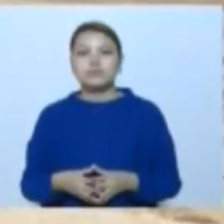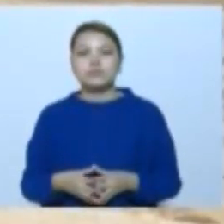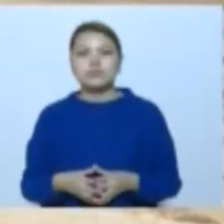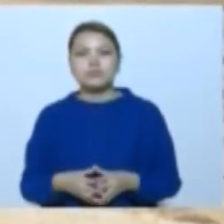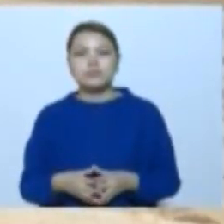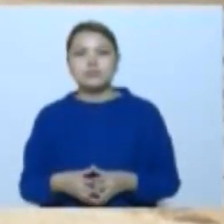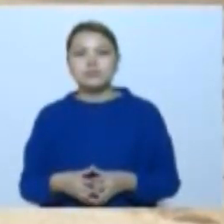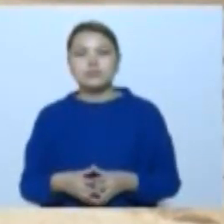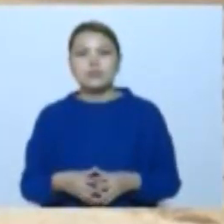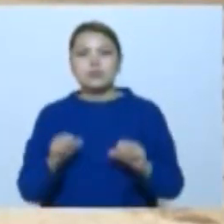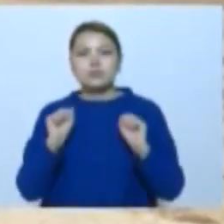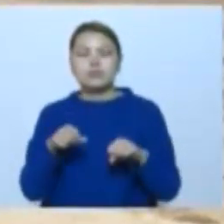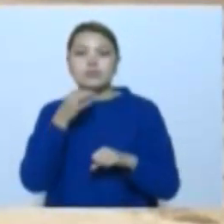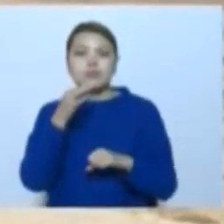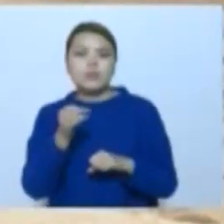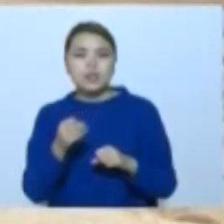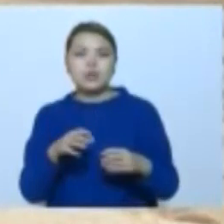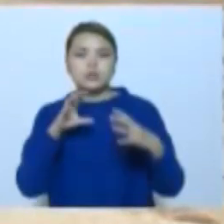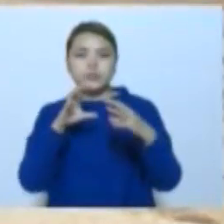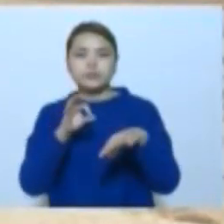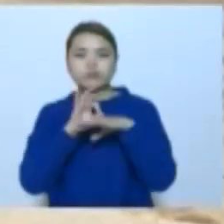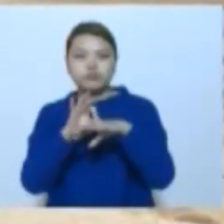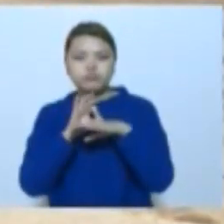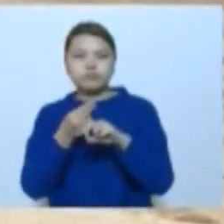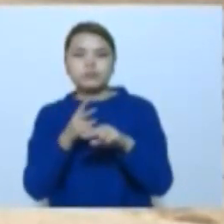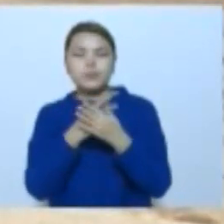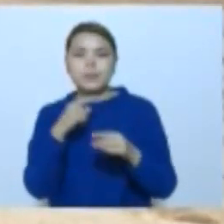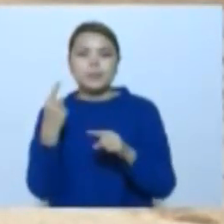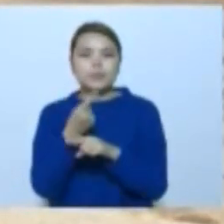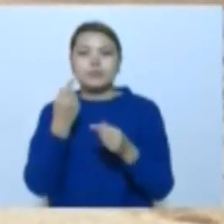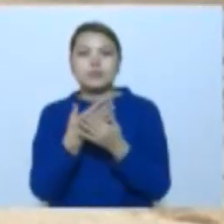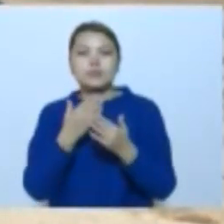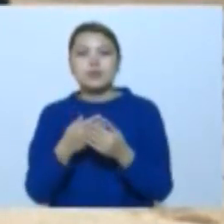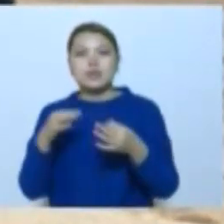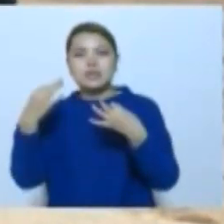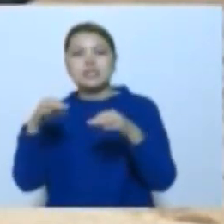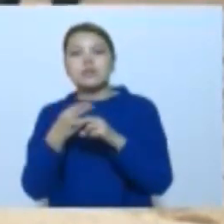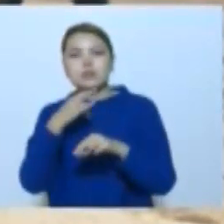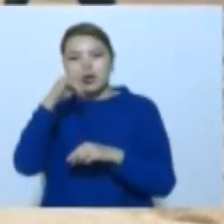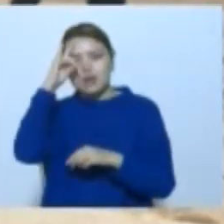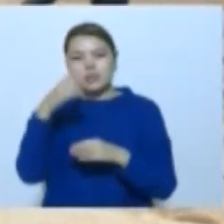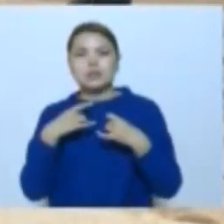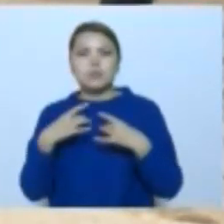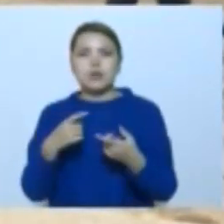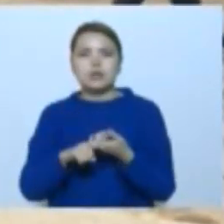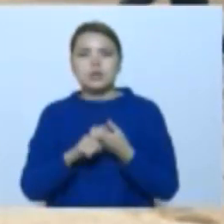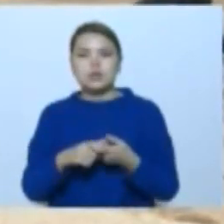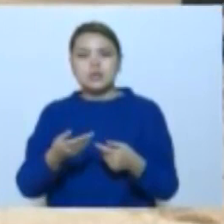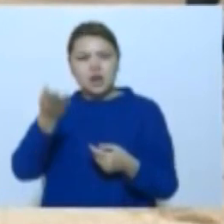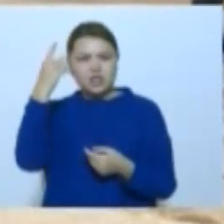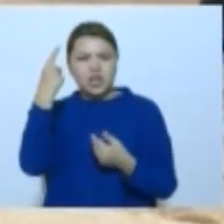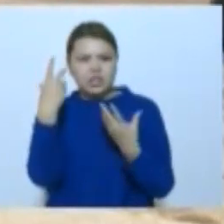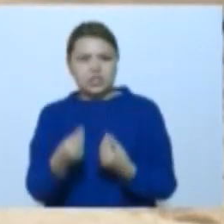2000 можно сказать что перевозка пассажиров автобусами первая инициатива после обретения Независимости раньше автобус ходил один день